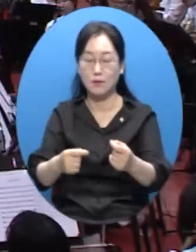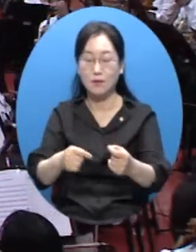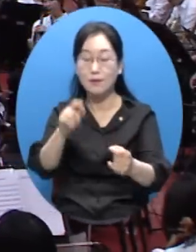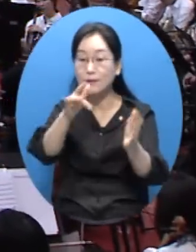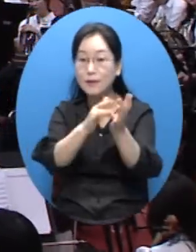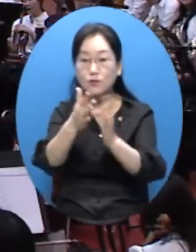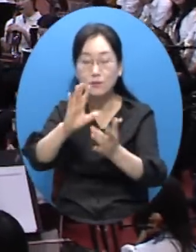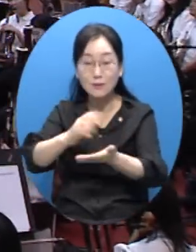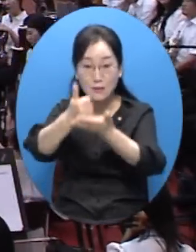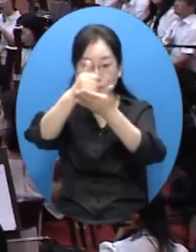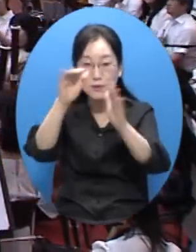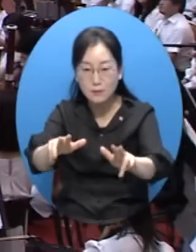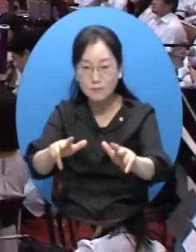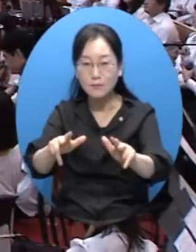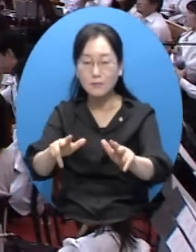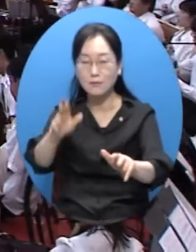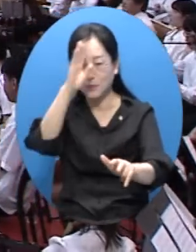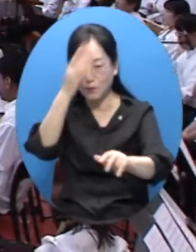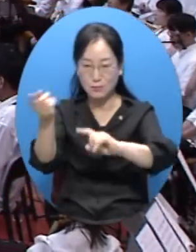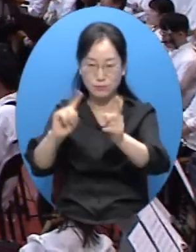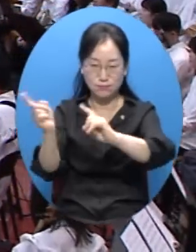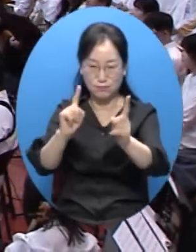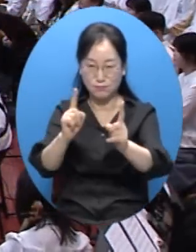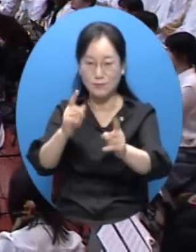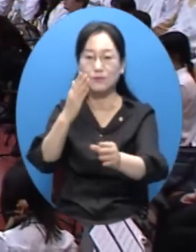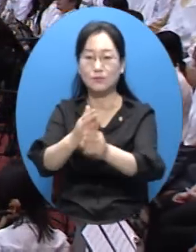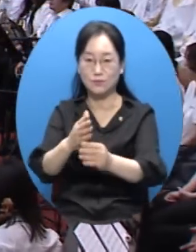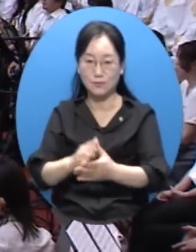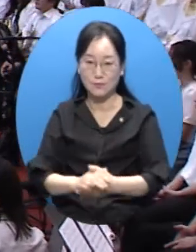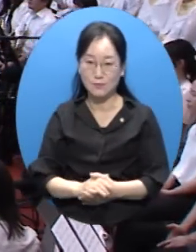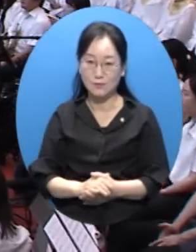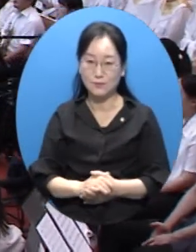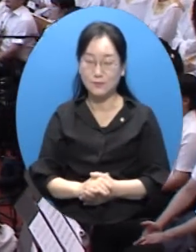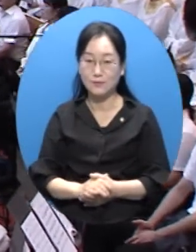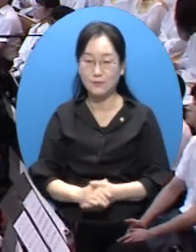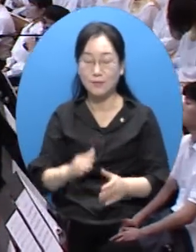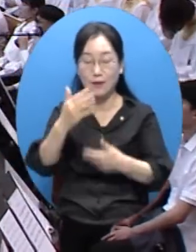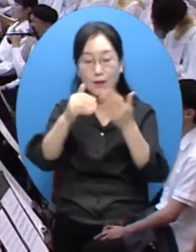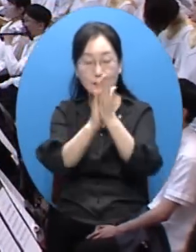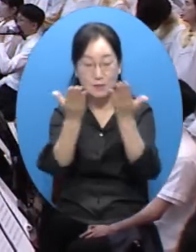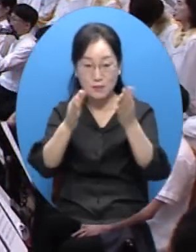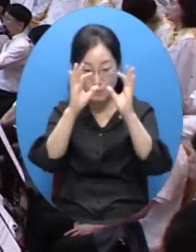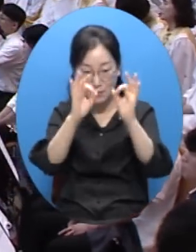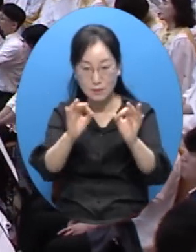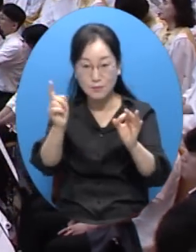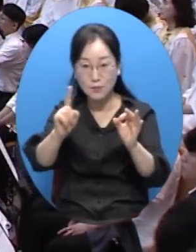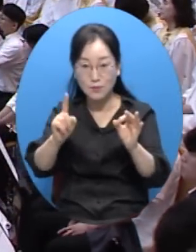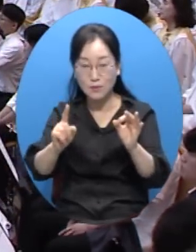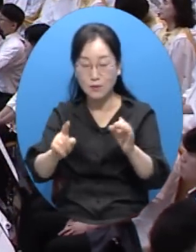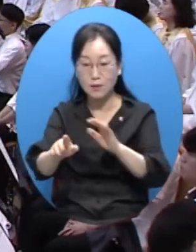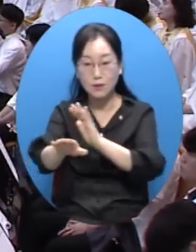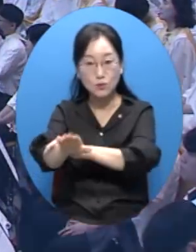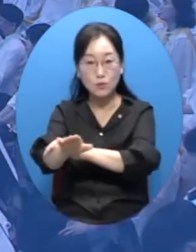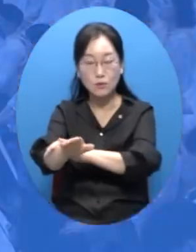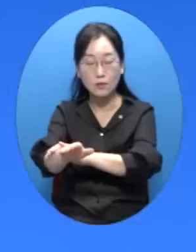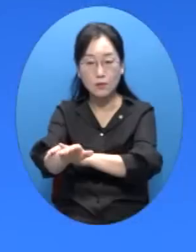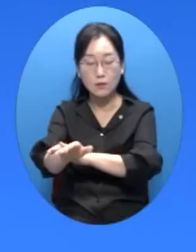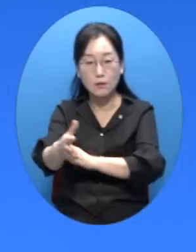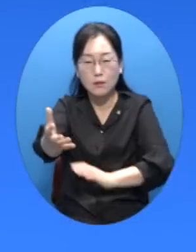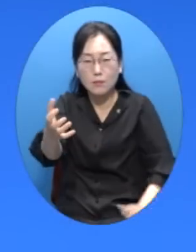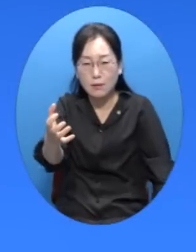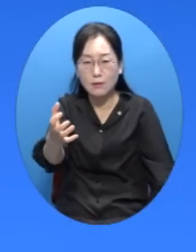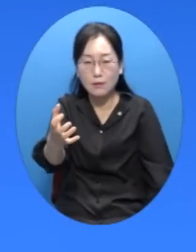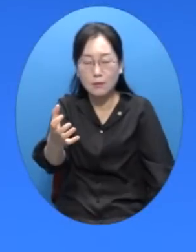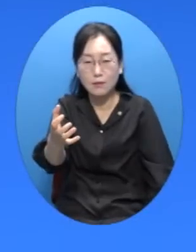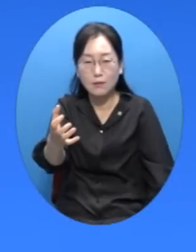예수님께서 지금도 우리의 병을 고치고 계신 것입니다. 오늘 성경을 보니까 손이 마비되어 손 마른 사람의